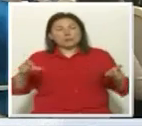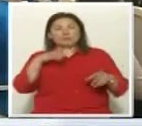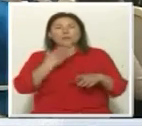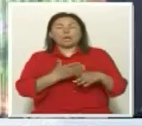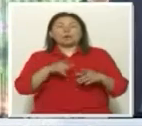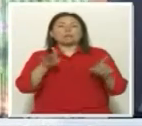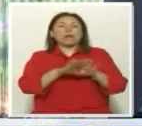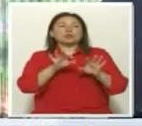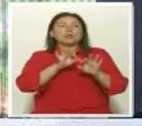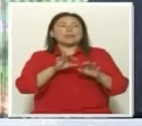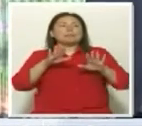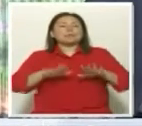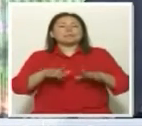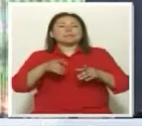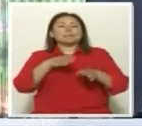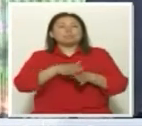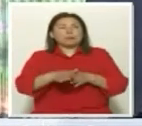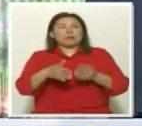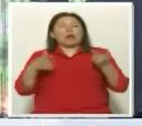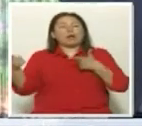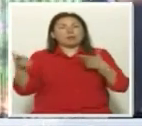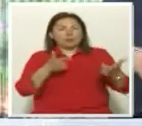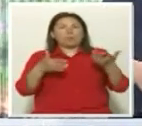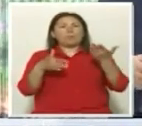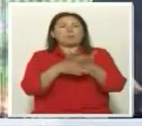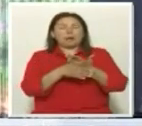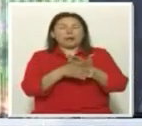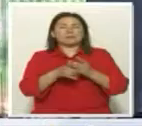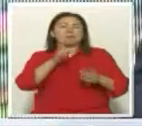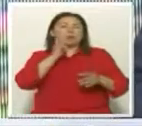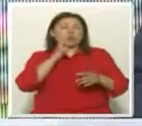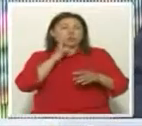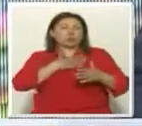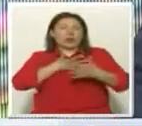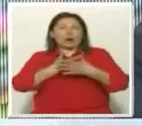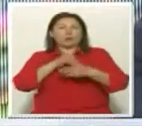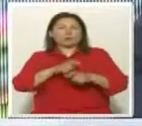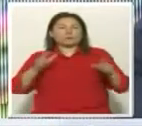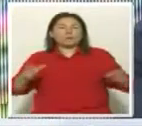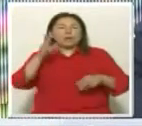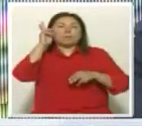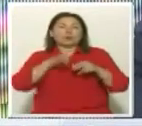региона отметил, что местные исполнительные органы готовы оказывать всевозможную поддержку молодежным инициативам.